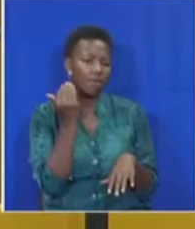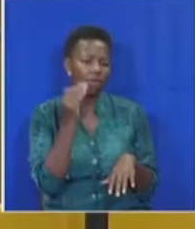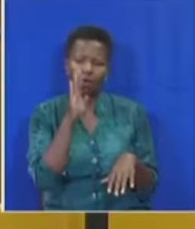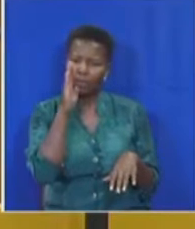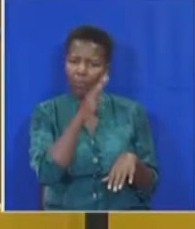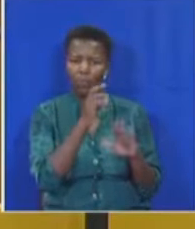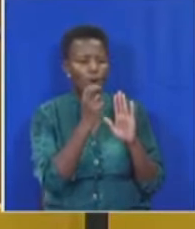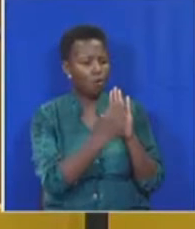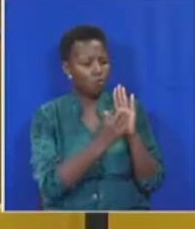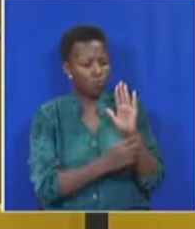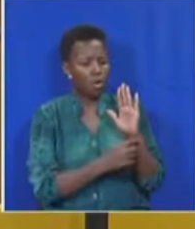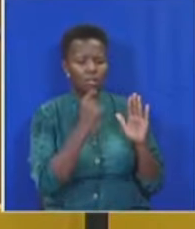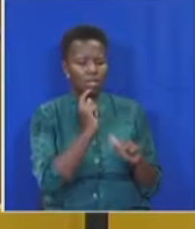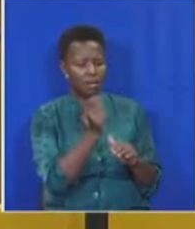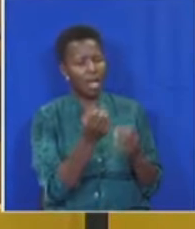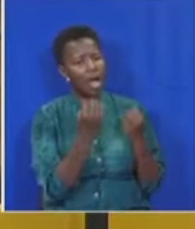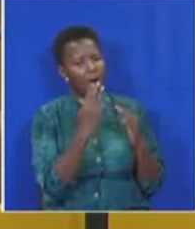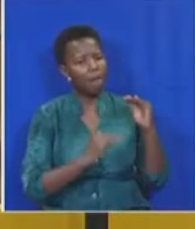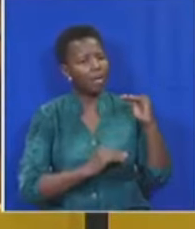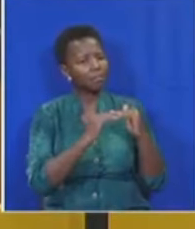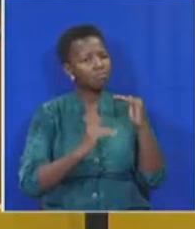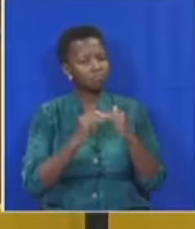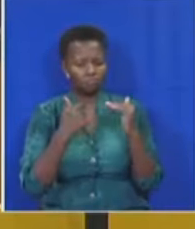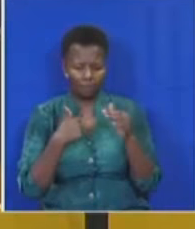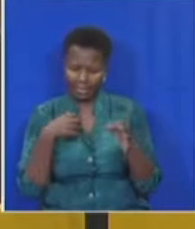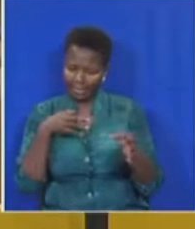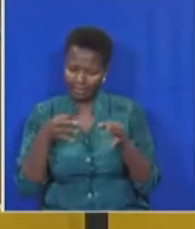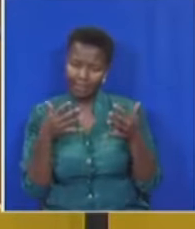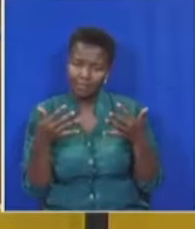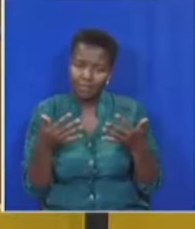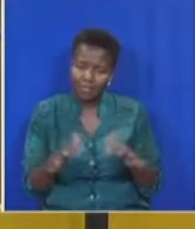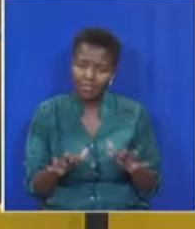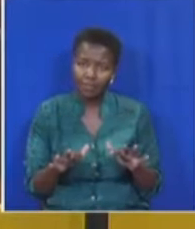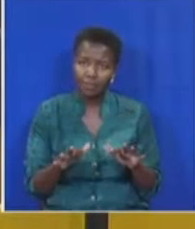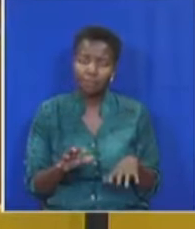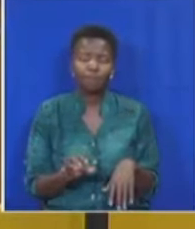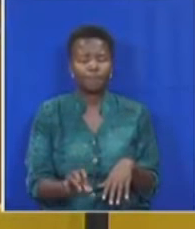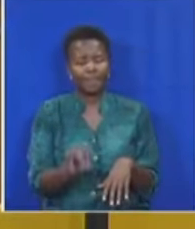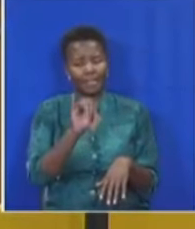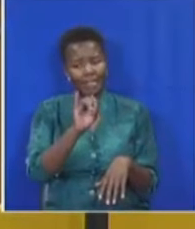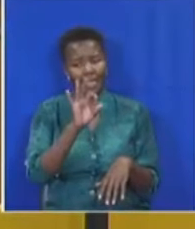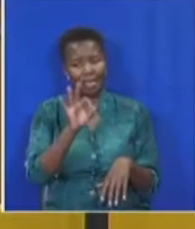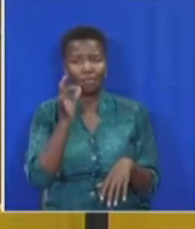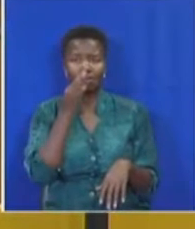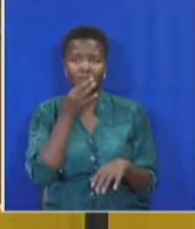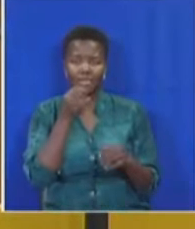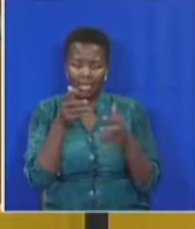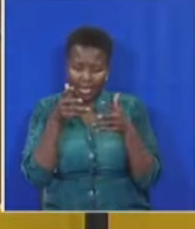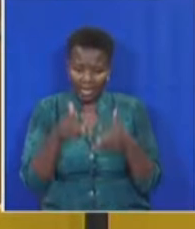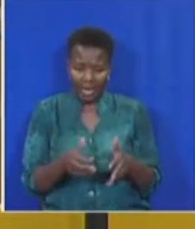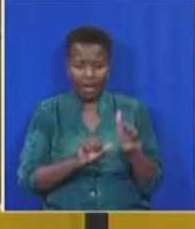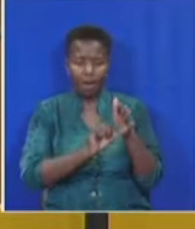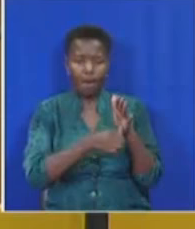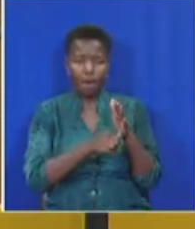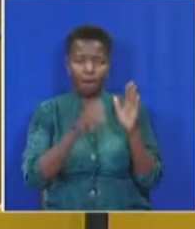njengoba senicacisile xa kuthiwa le nto iyacentralizewa isiwa national xa kuthiwa